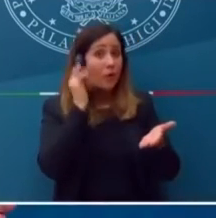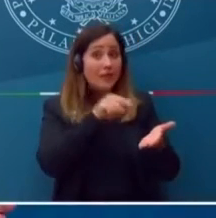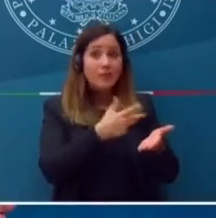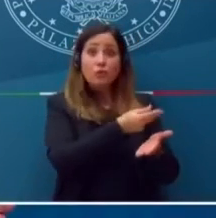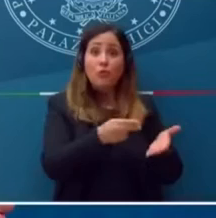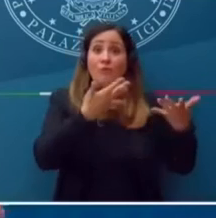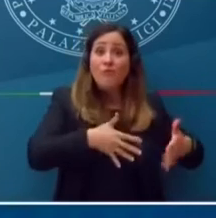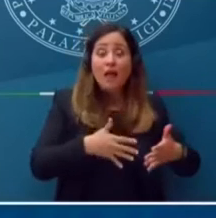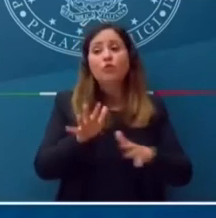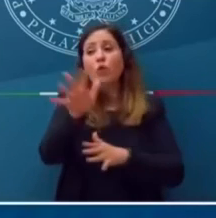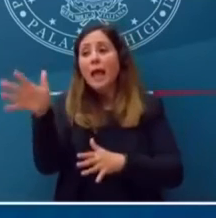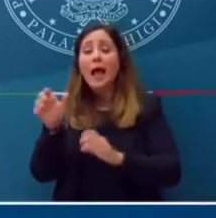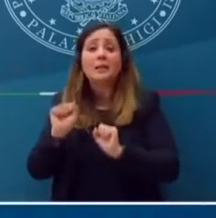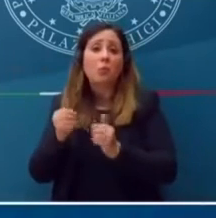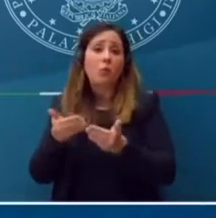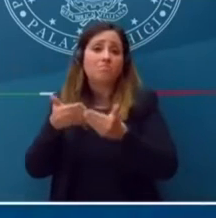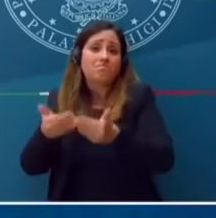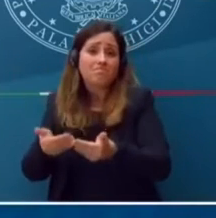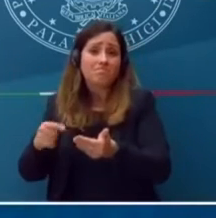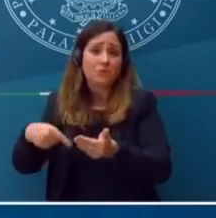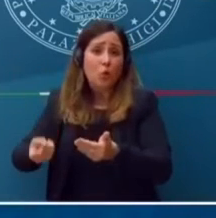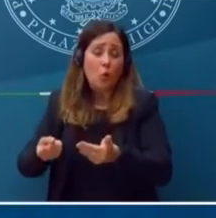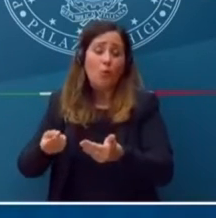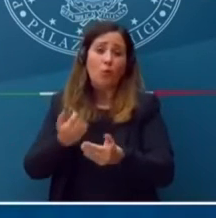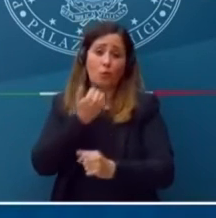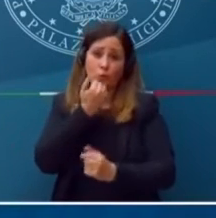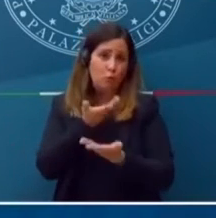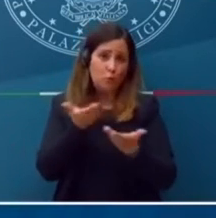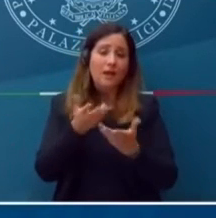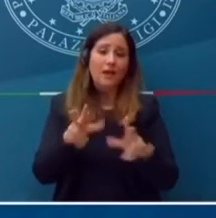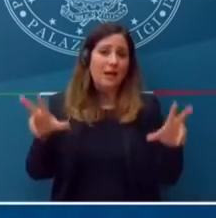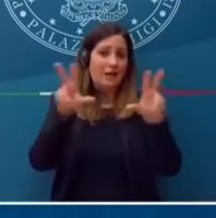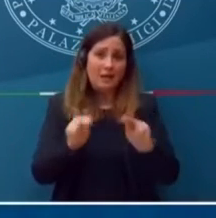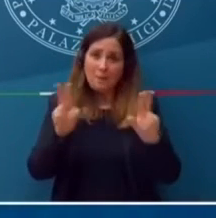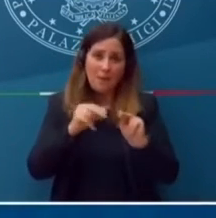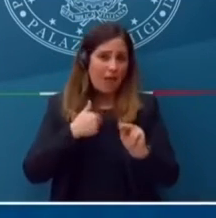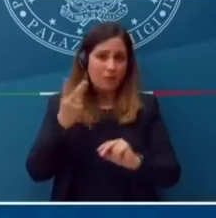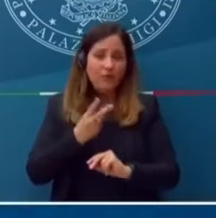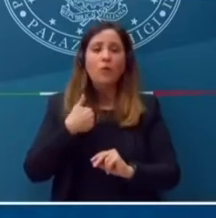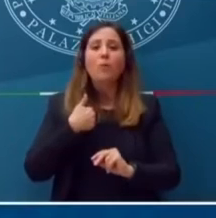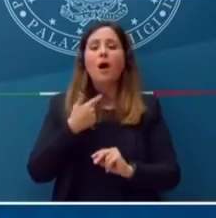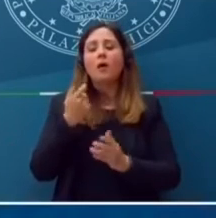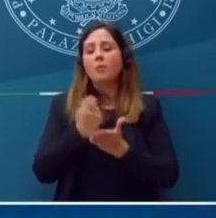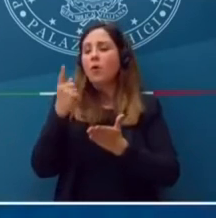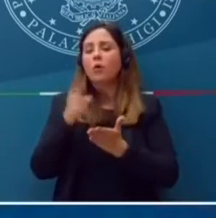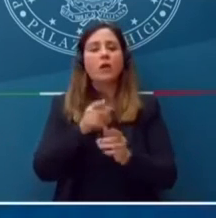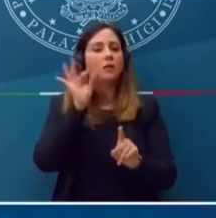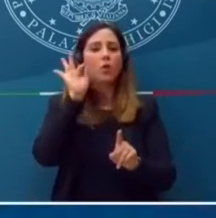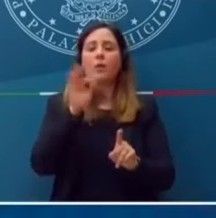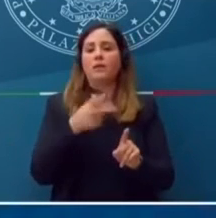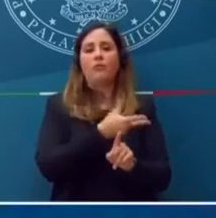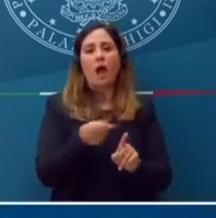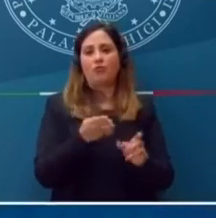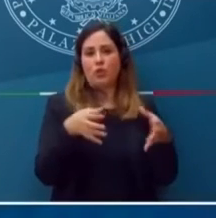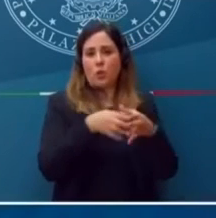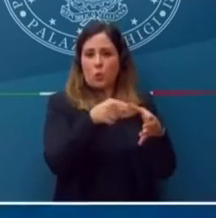sugli altri. Scusate, mi ripeto, ma lo vedo come essenziale anche per la ripresa dell'economia. Quindi le